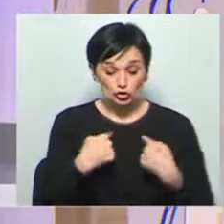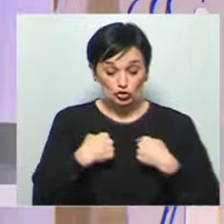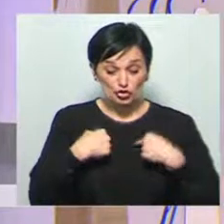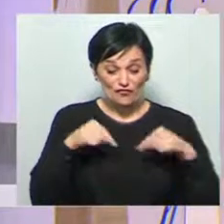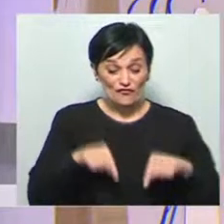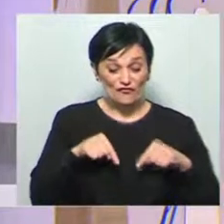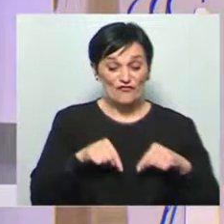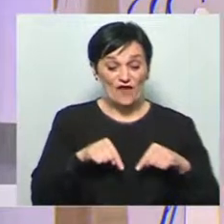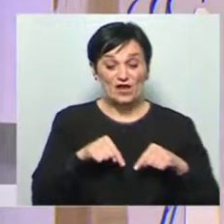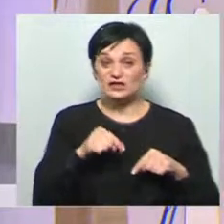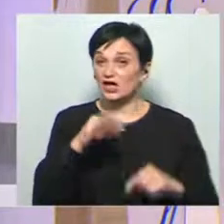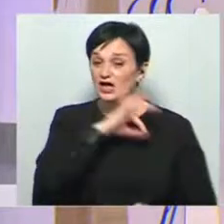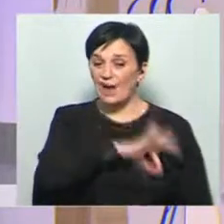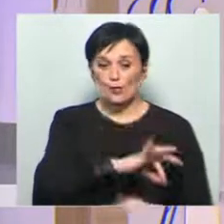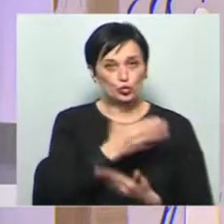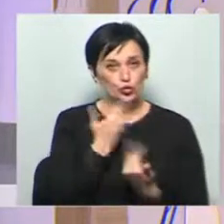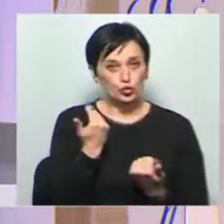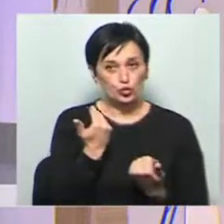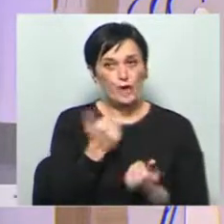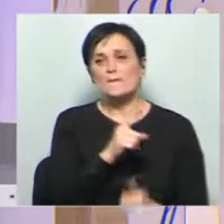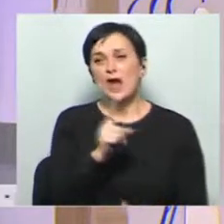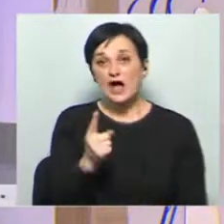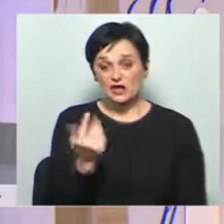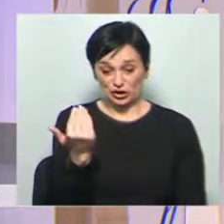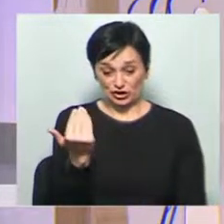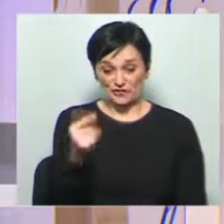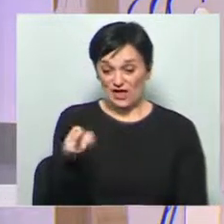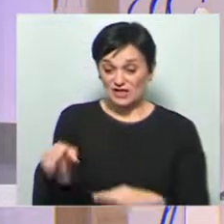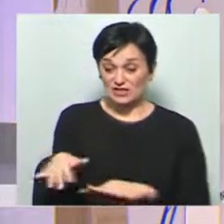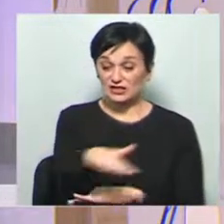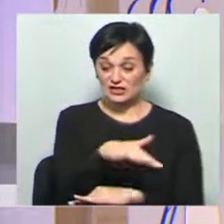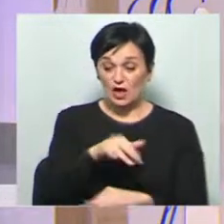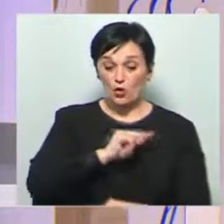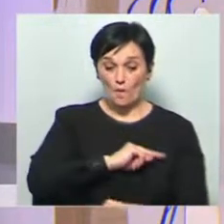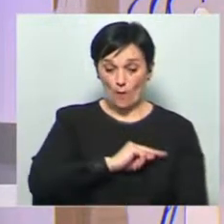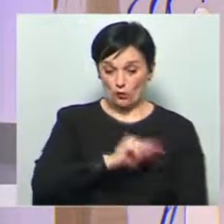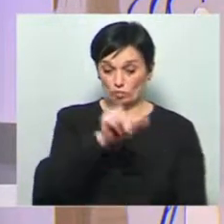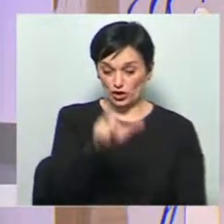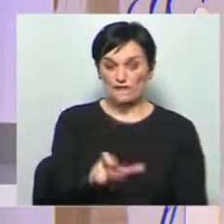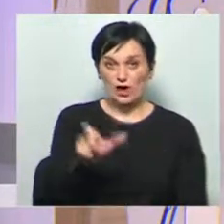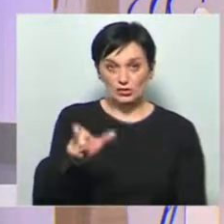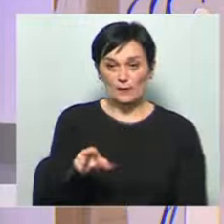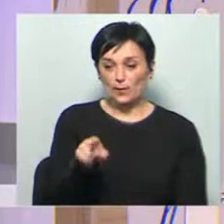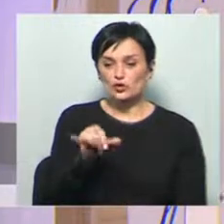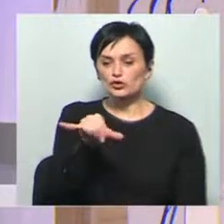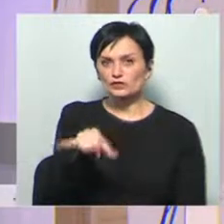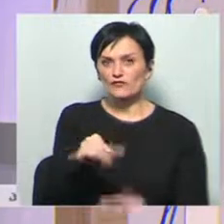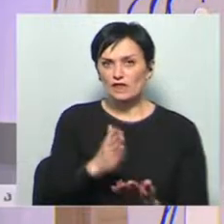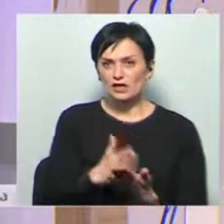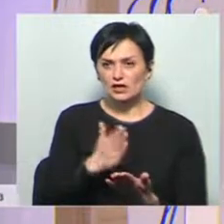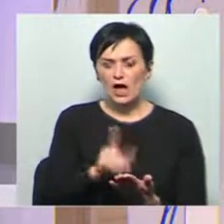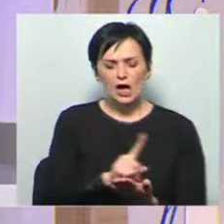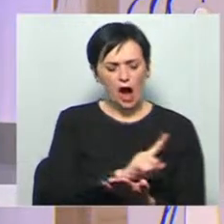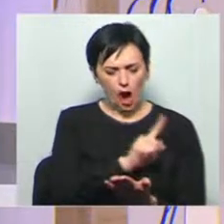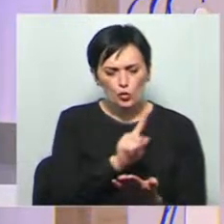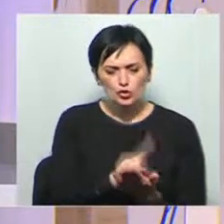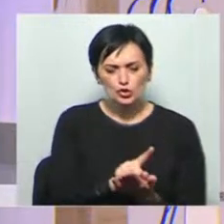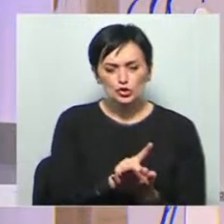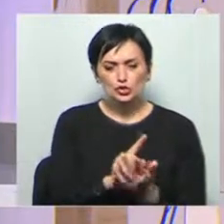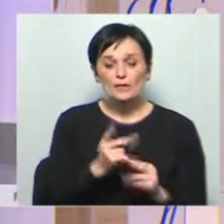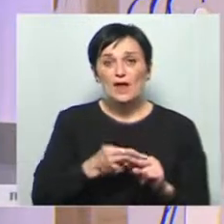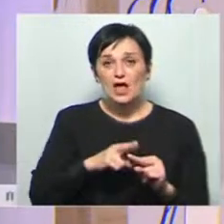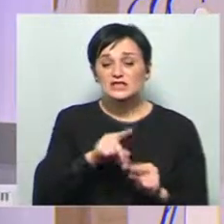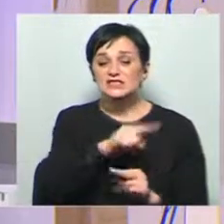არ არის შეიძლება გამოყენებული, მაგრამ თქვენ ამ დარგში მომუშავე ადამიანებს გაქვთ აუცილებლობა იმისა, რომ